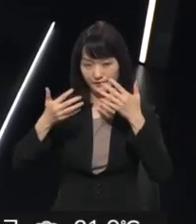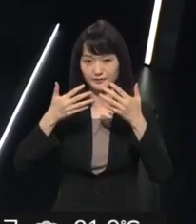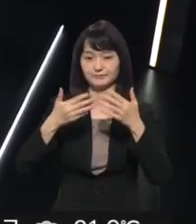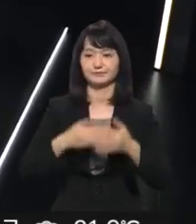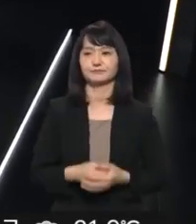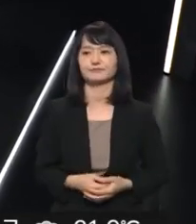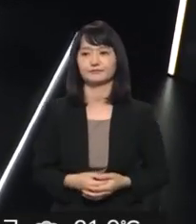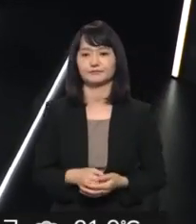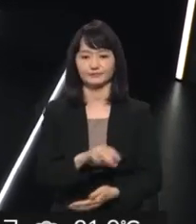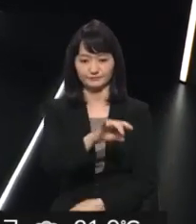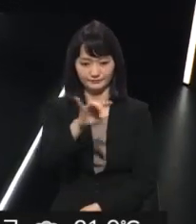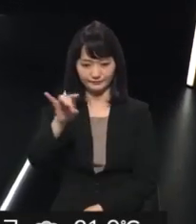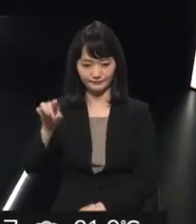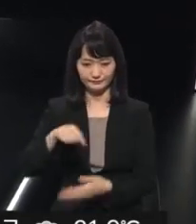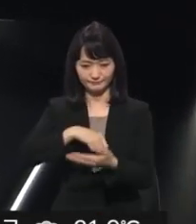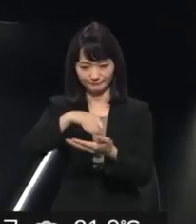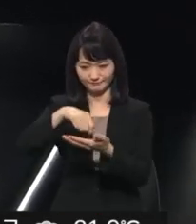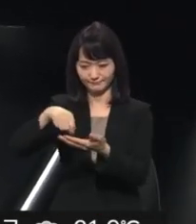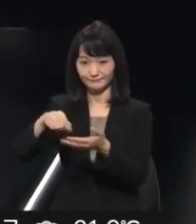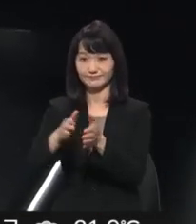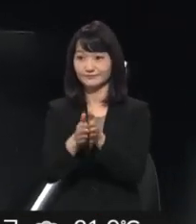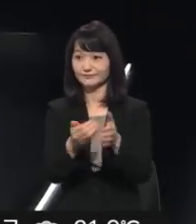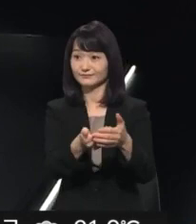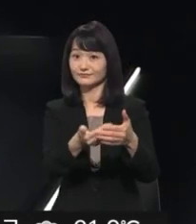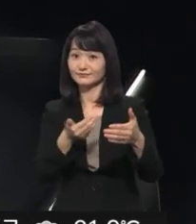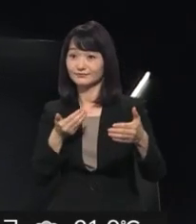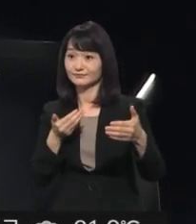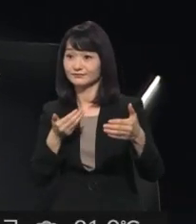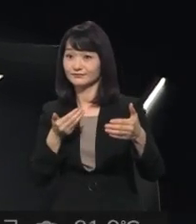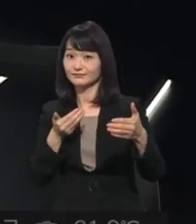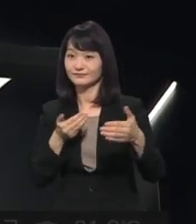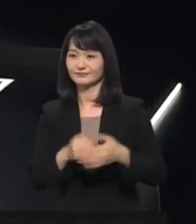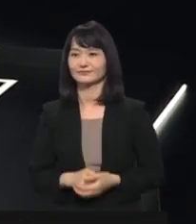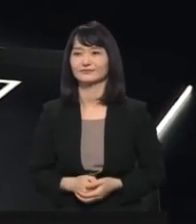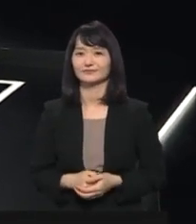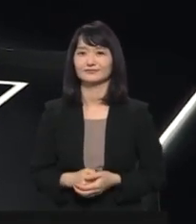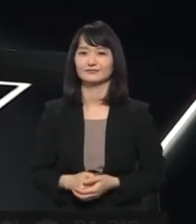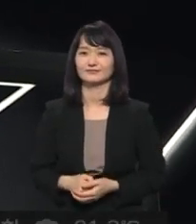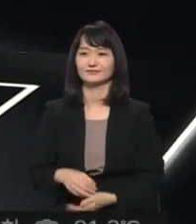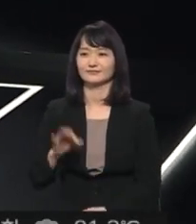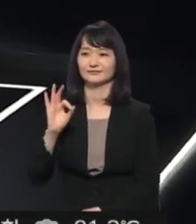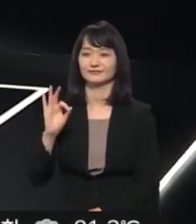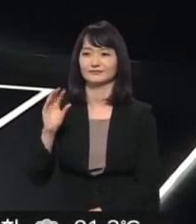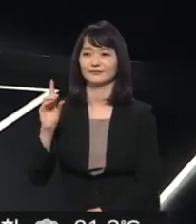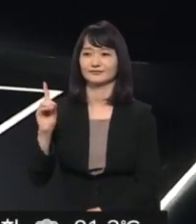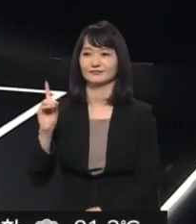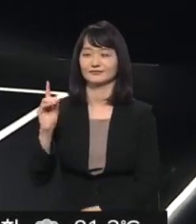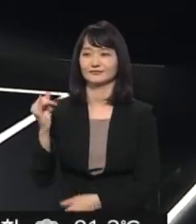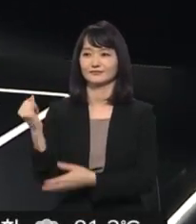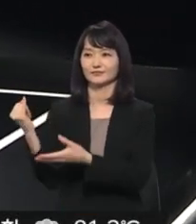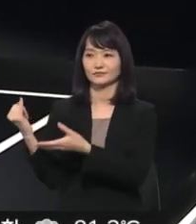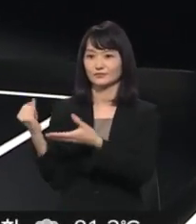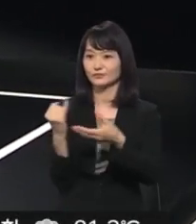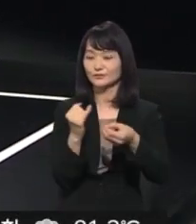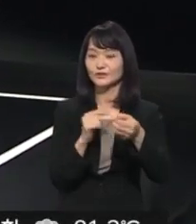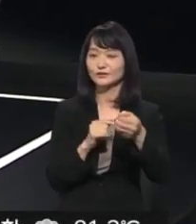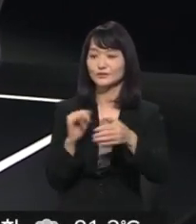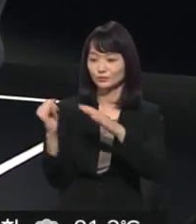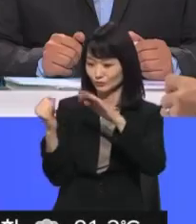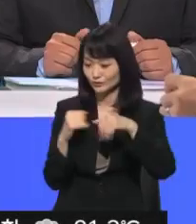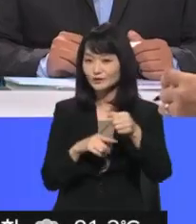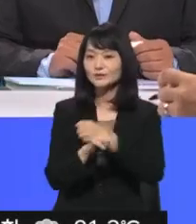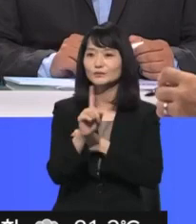예 촌철살인 시작하기도 놓고 여드레 굳이 예쁜 그림을 들고 들어야 하는데 따로 이거 있으면 생방송에 유학원 라이브에서